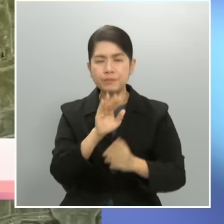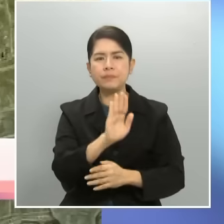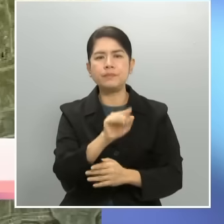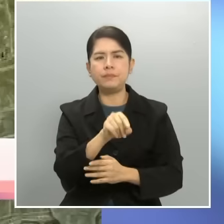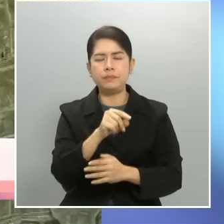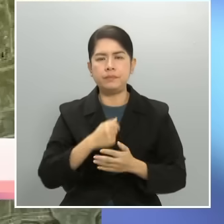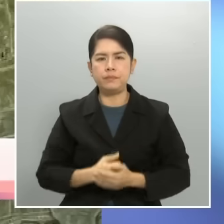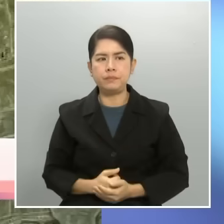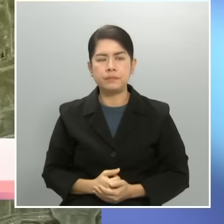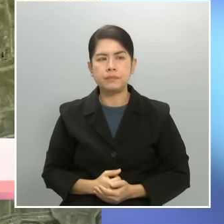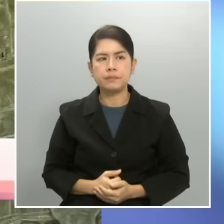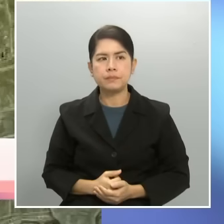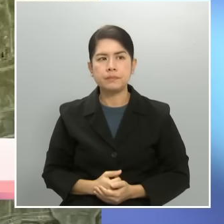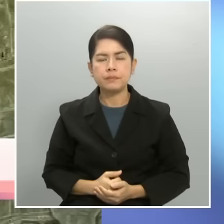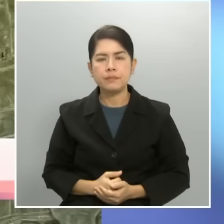ฤาษีต